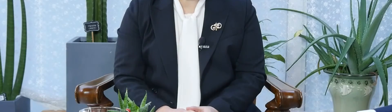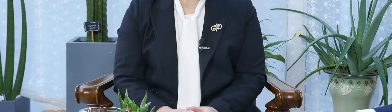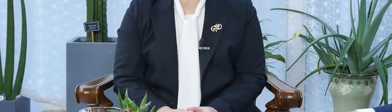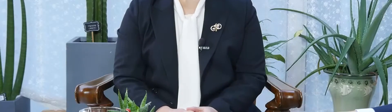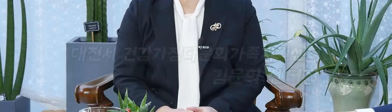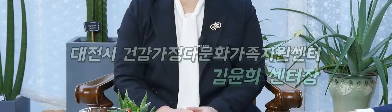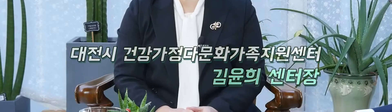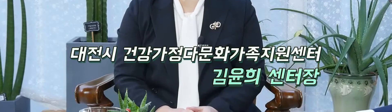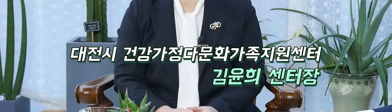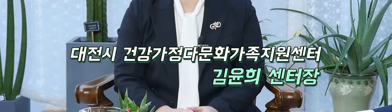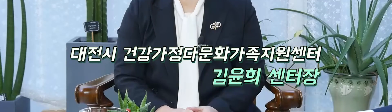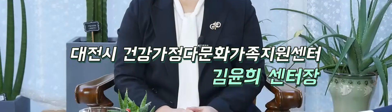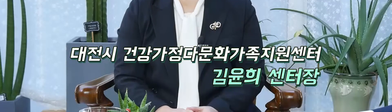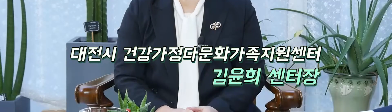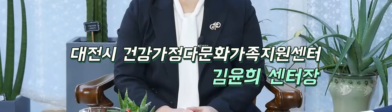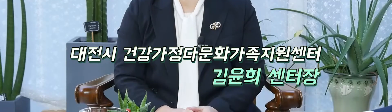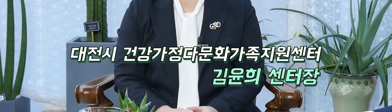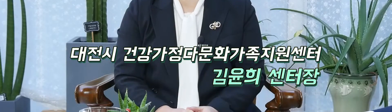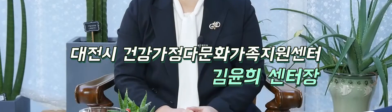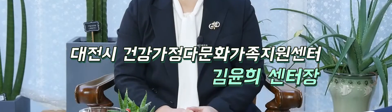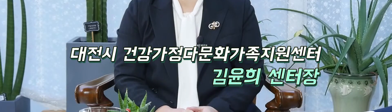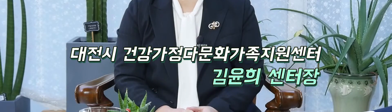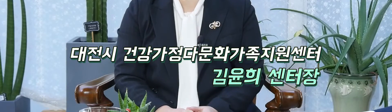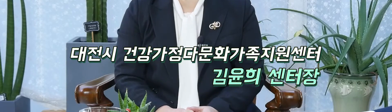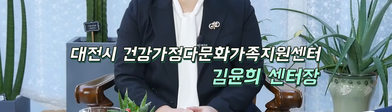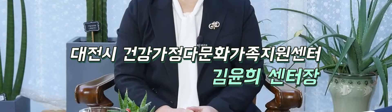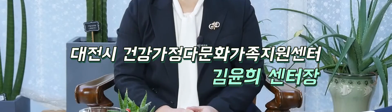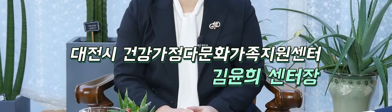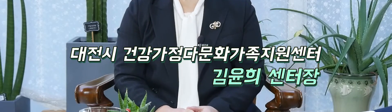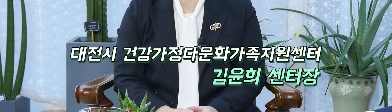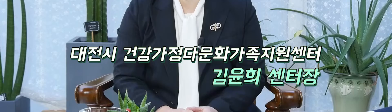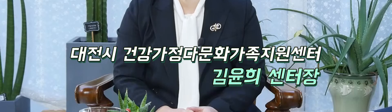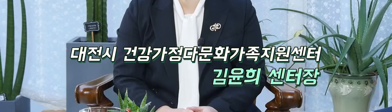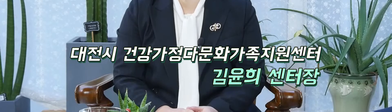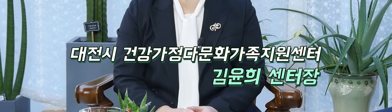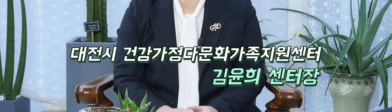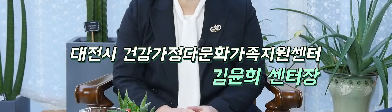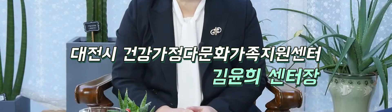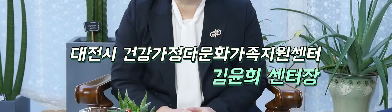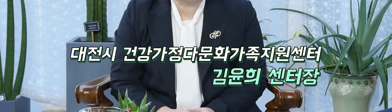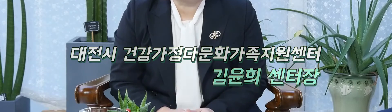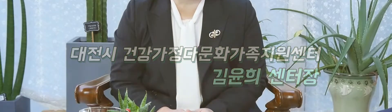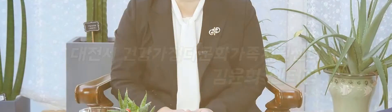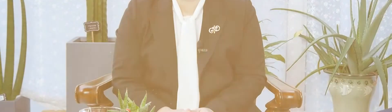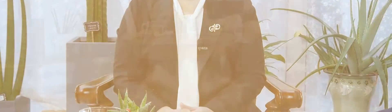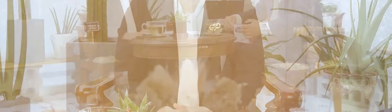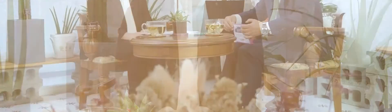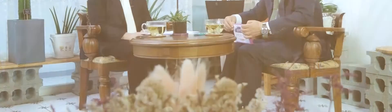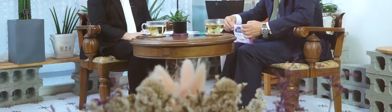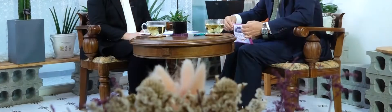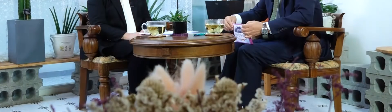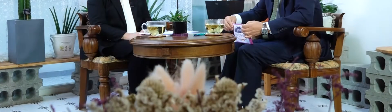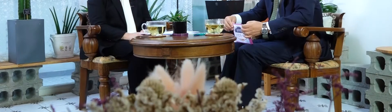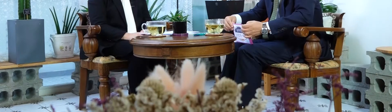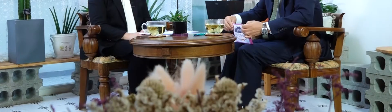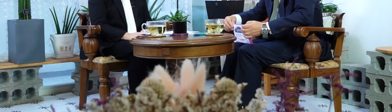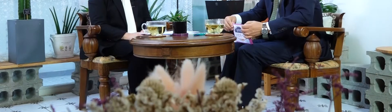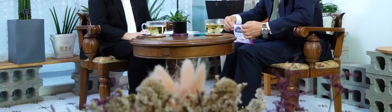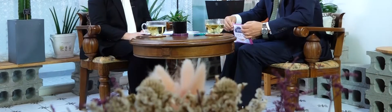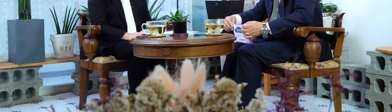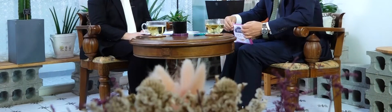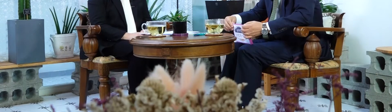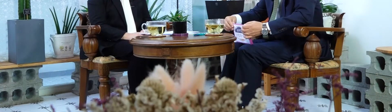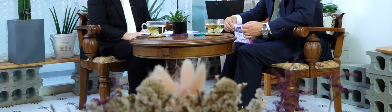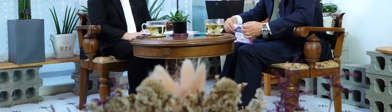네, 안녕하세요. 대전시 건강가정 다문화가족지원센터에서 근무하고 있는 김윤희라고 합니다. 반갑습니다. 네. 저희는